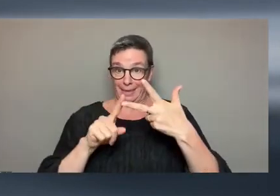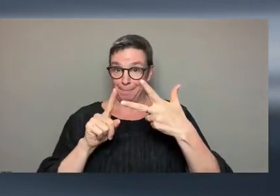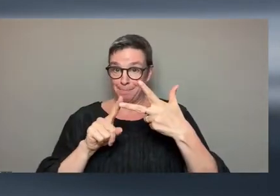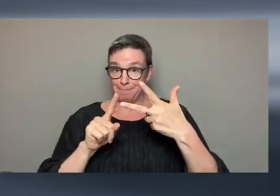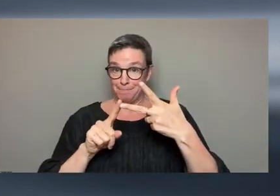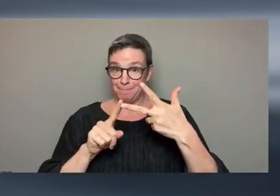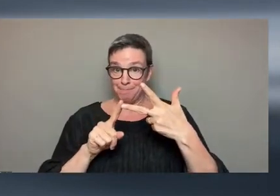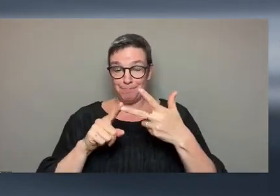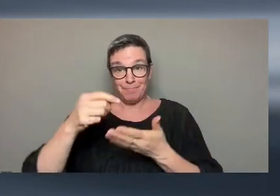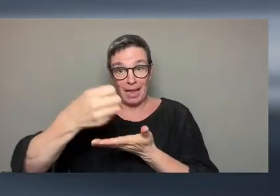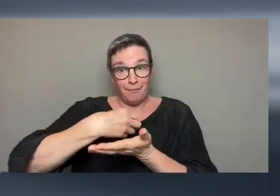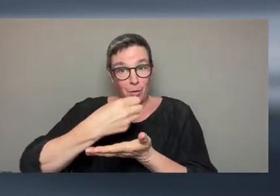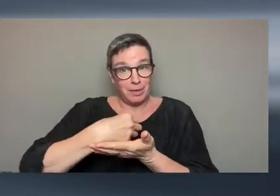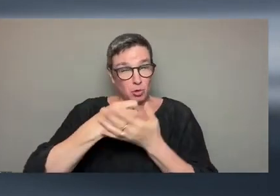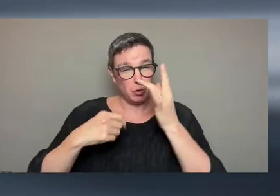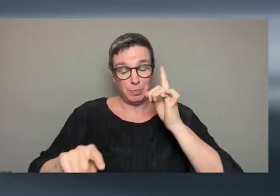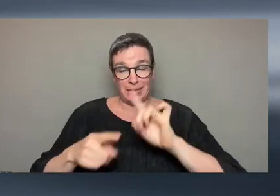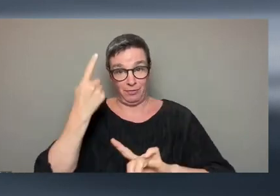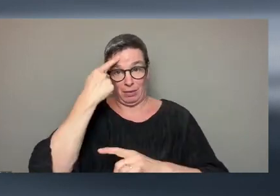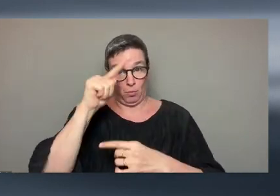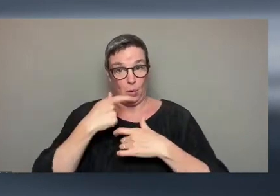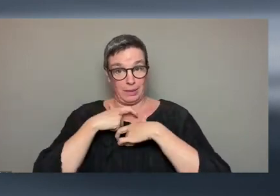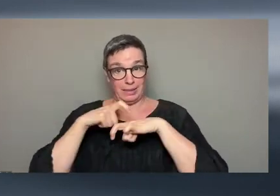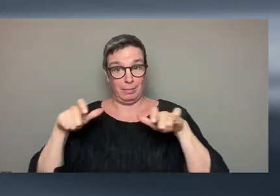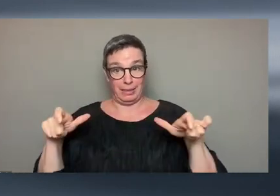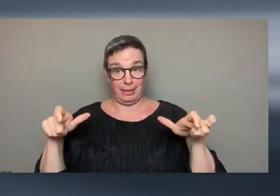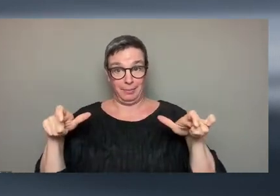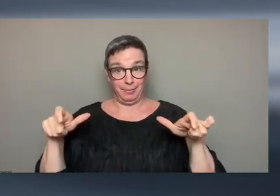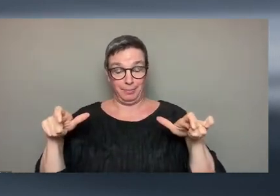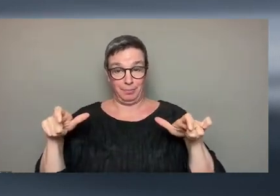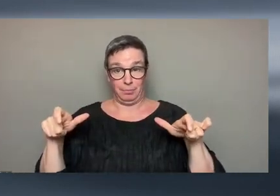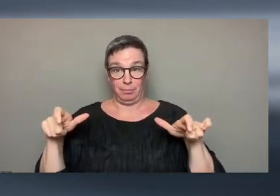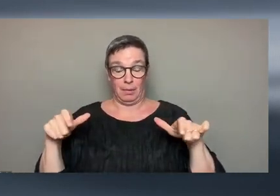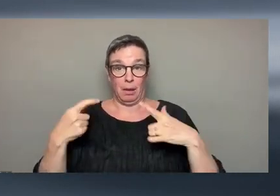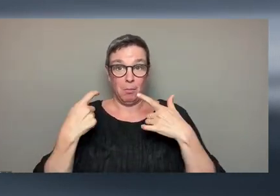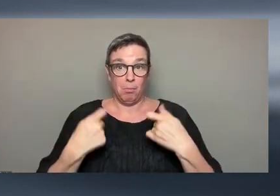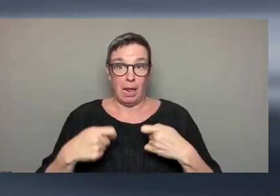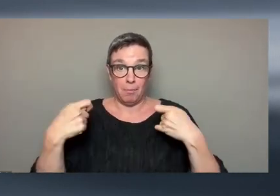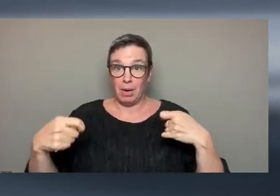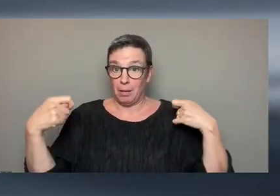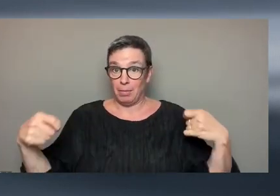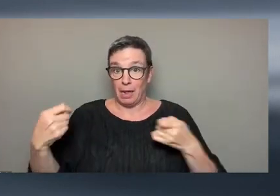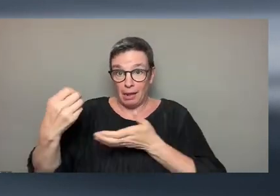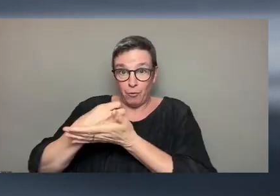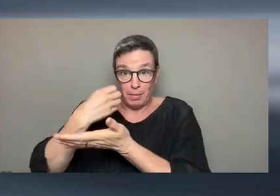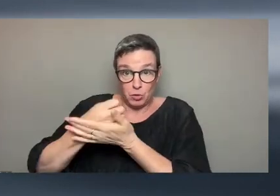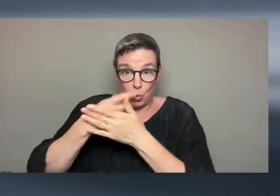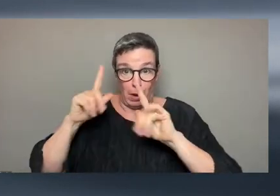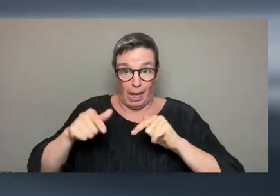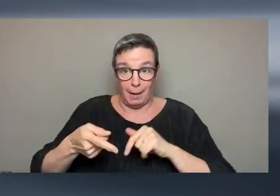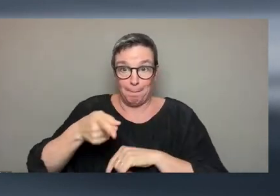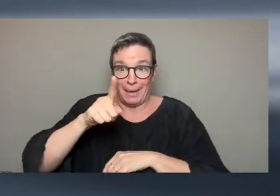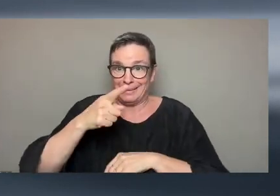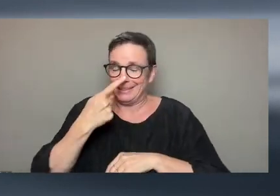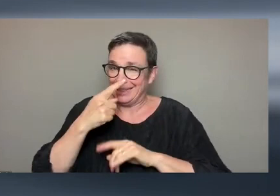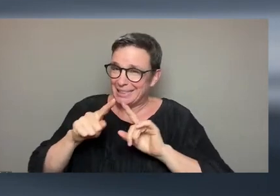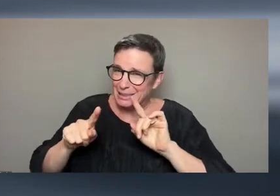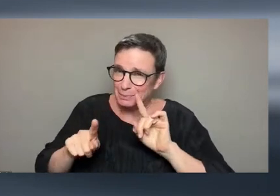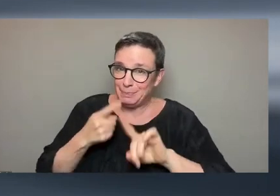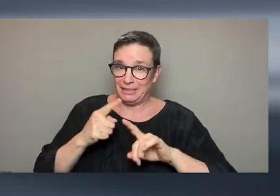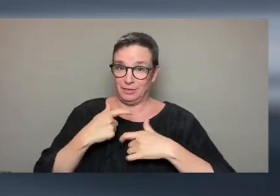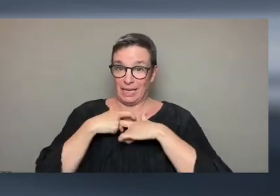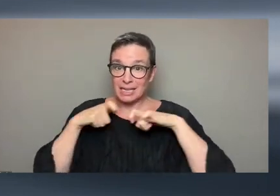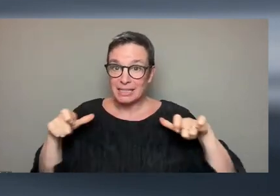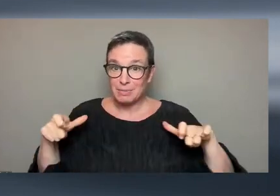données spécifiques à l'accessibilité. Il y a beaucoup de données qui sont disponibles, mais spécifiquement pour